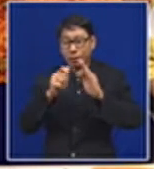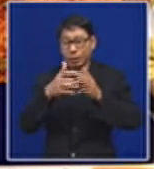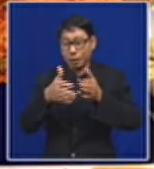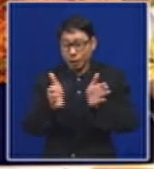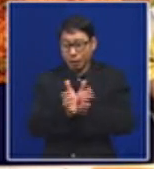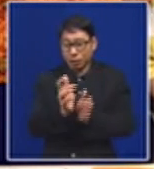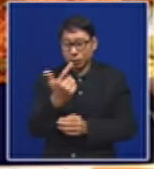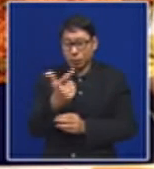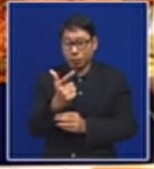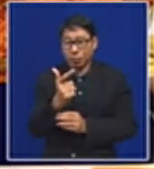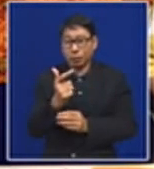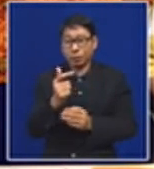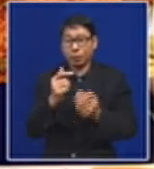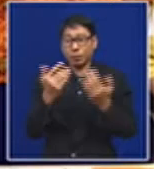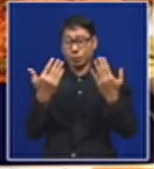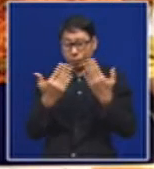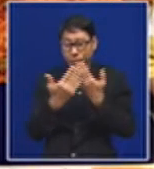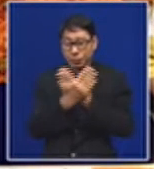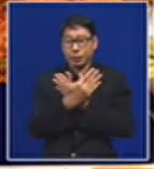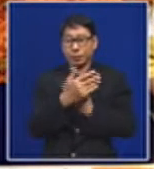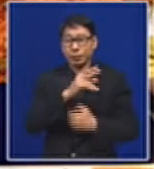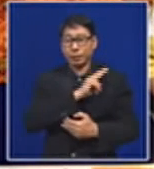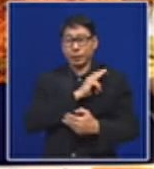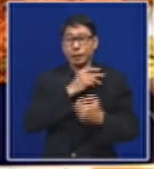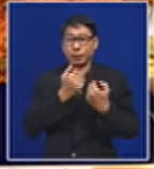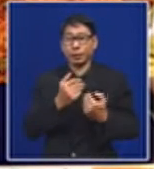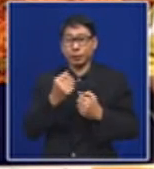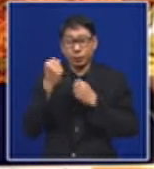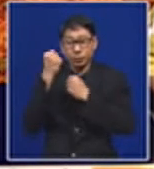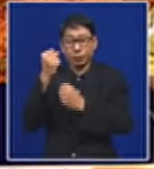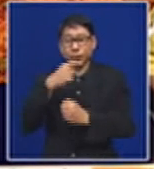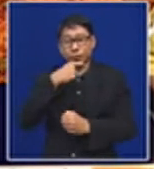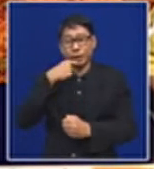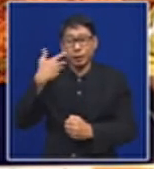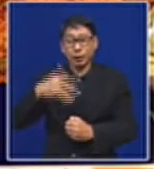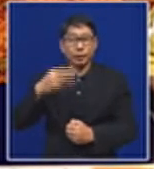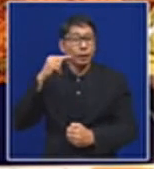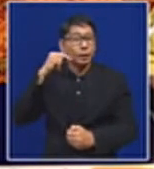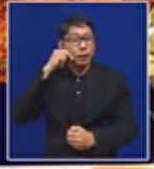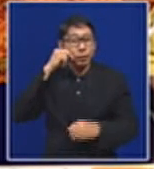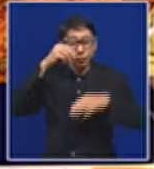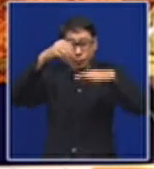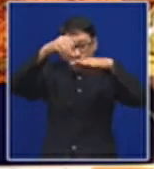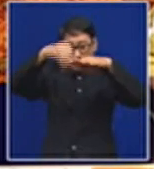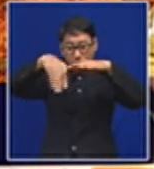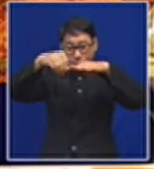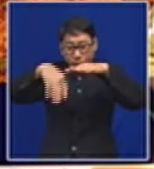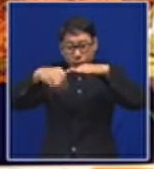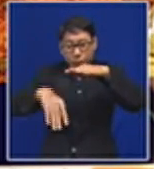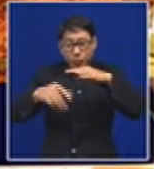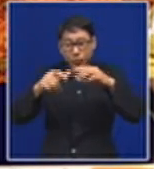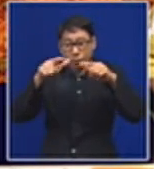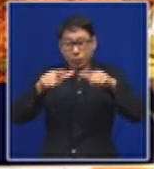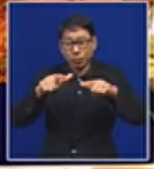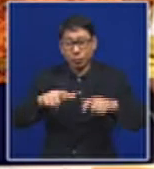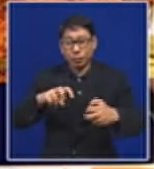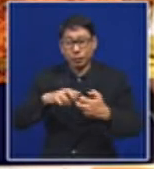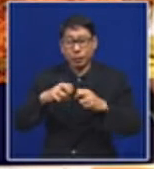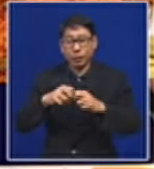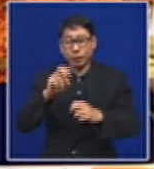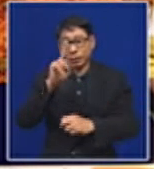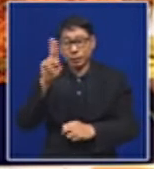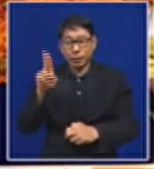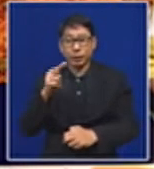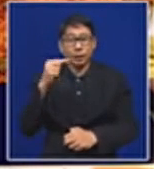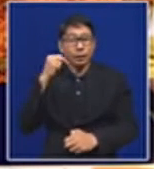ค่ะเขาปรับตัวสู้ภัยแล้งด้วยการนำเอาระบบน้ำหยดมาใช้นะคะลดการใช้น้ำแล้ว